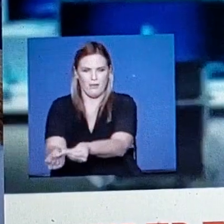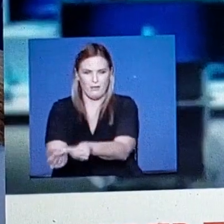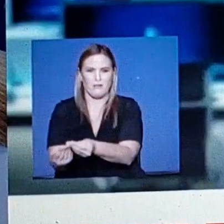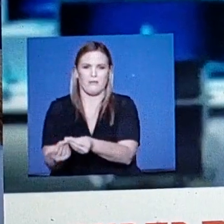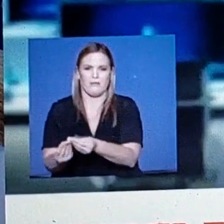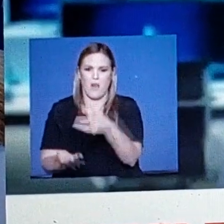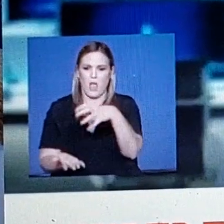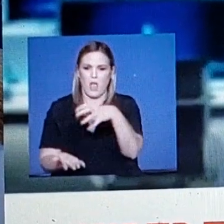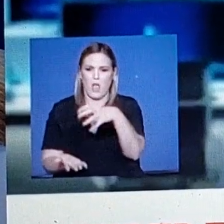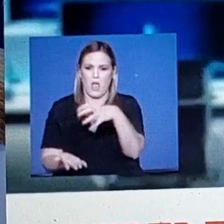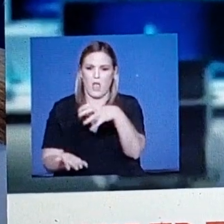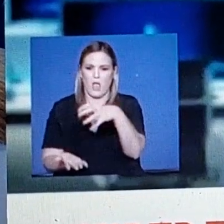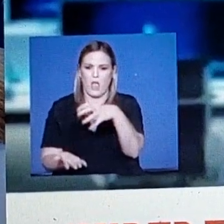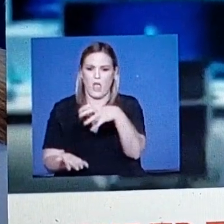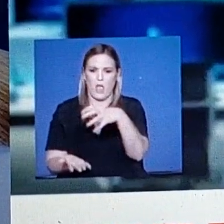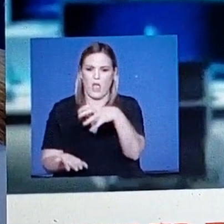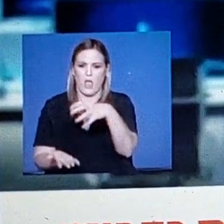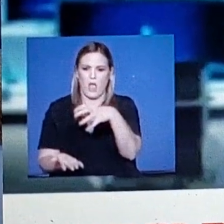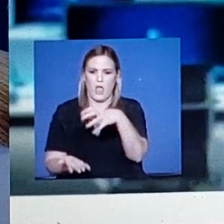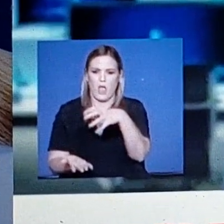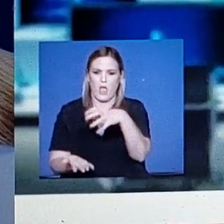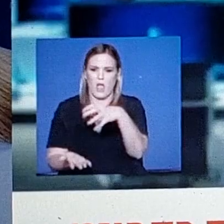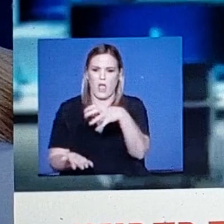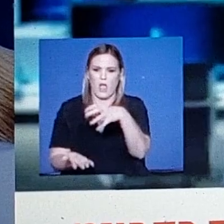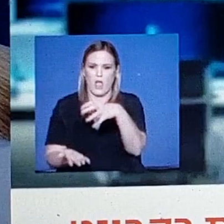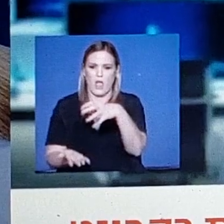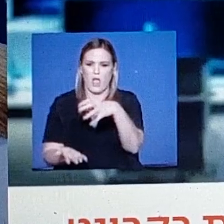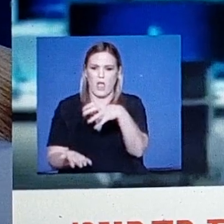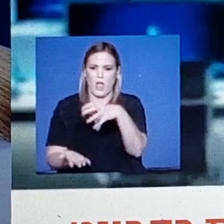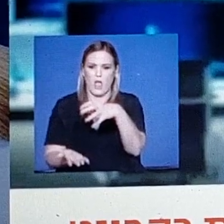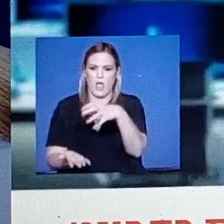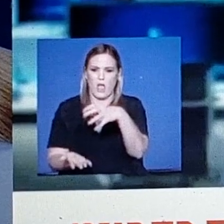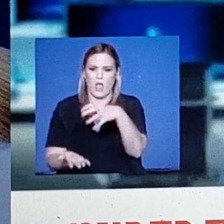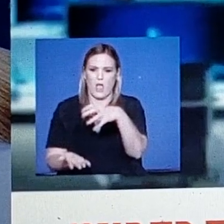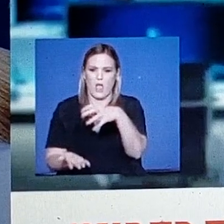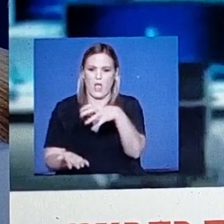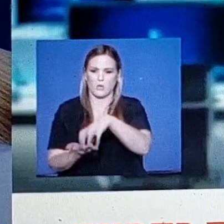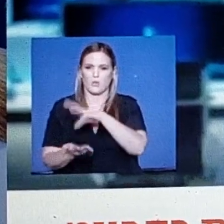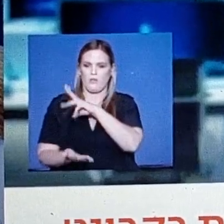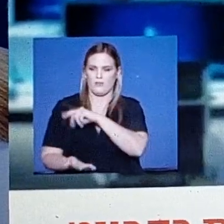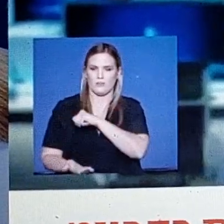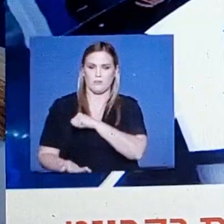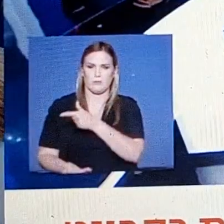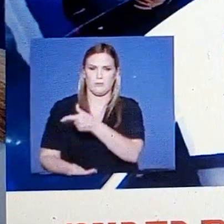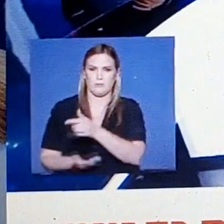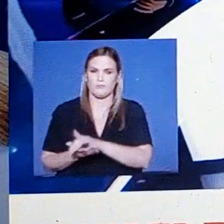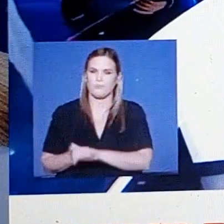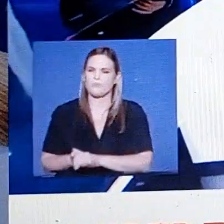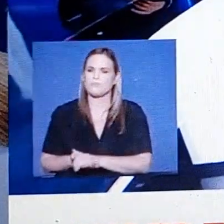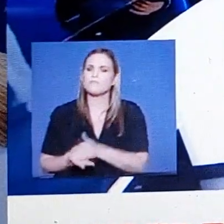palestinienne. Gilly Cohen, notre correspondante politique.